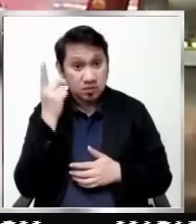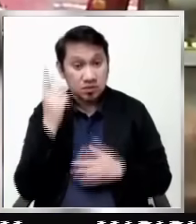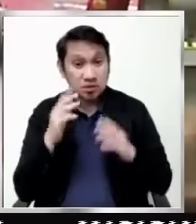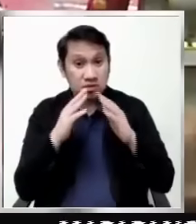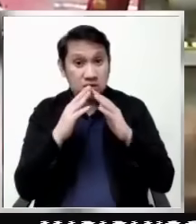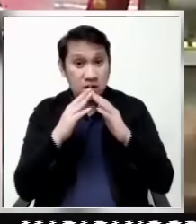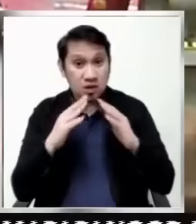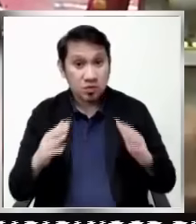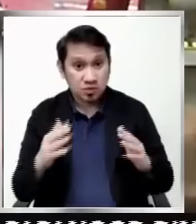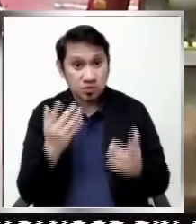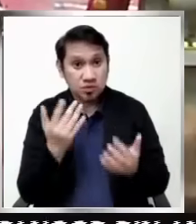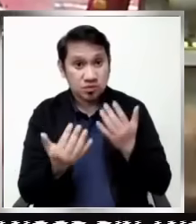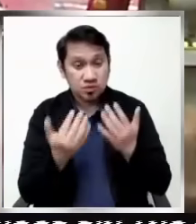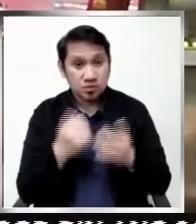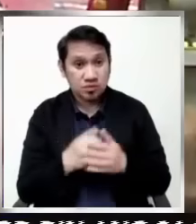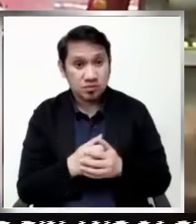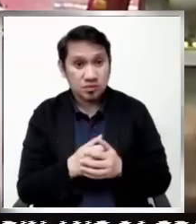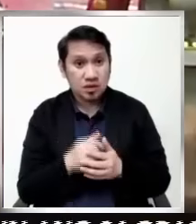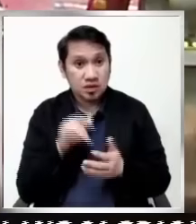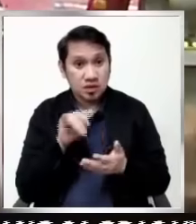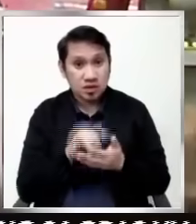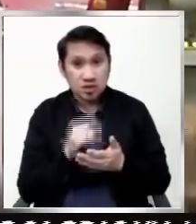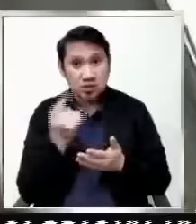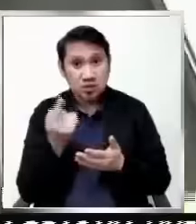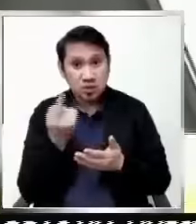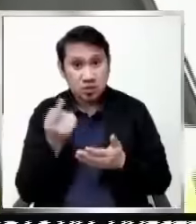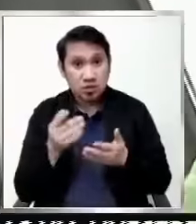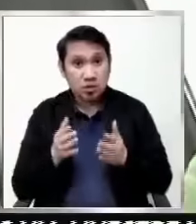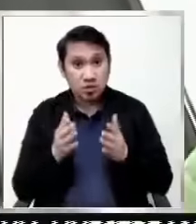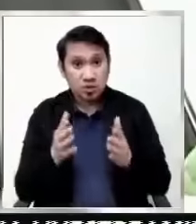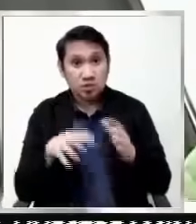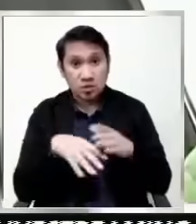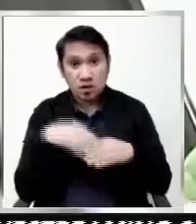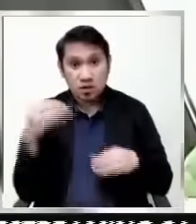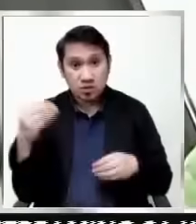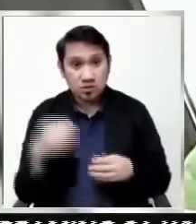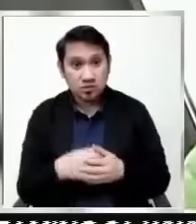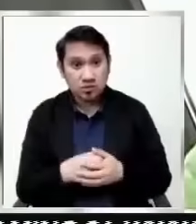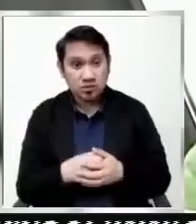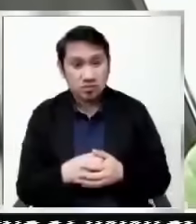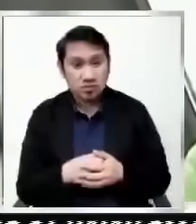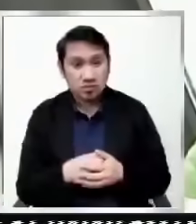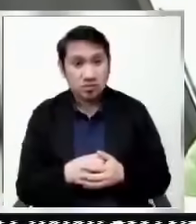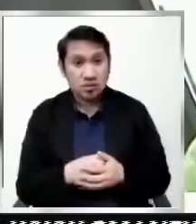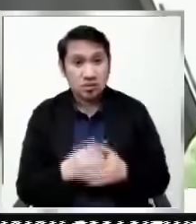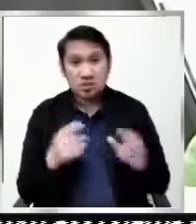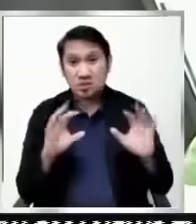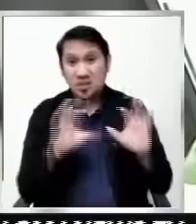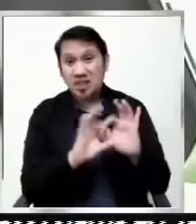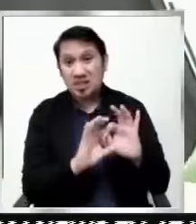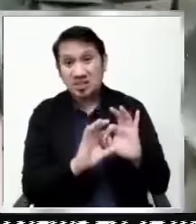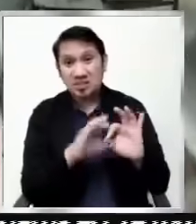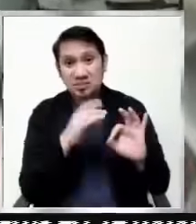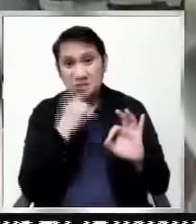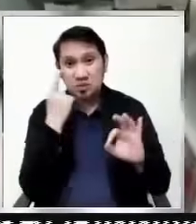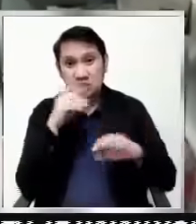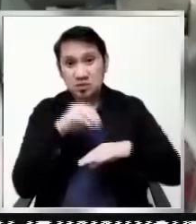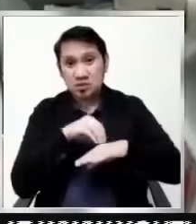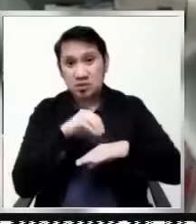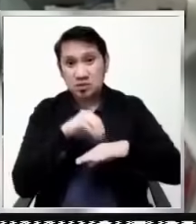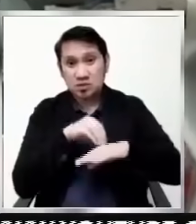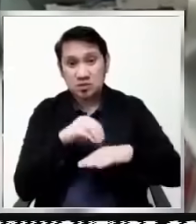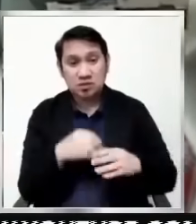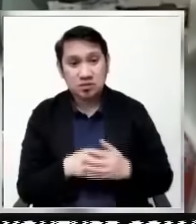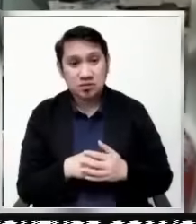ito yung tanging lagusan palabas ng estruktura ang nag-iisang exit point nakapadlock din daw dahil may tindahan sila sa labas bukod